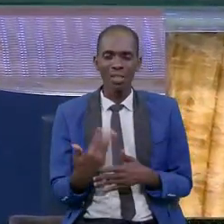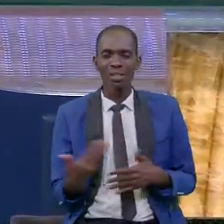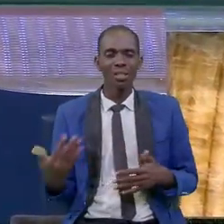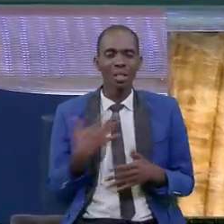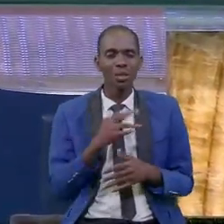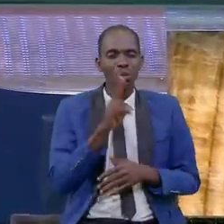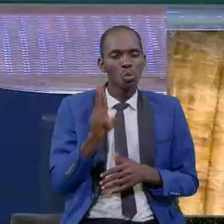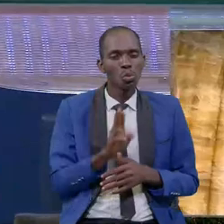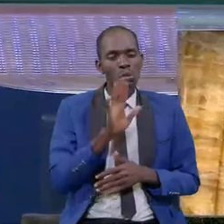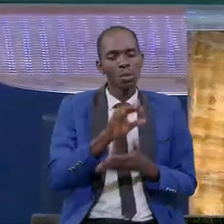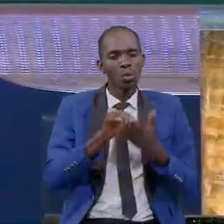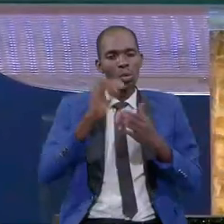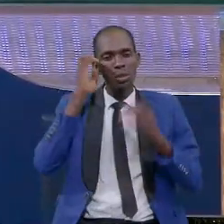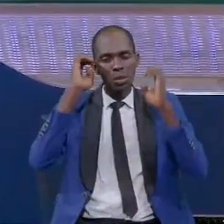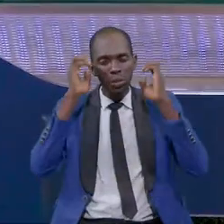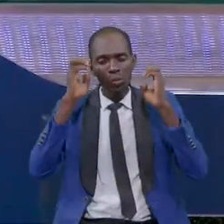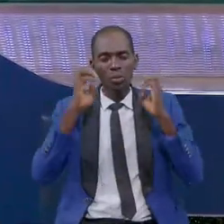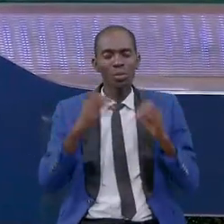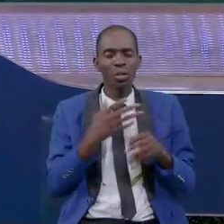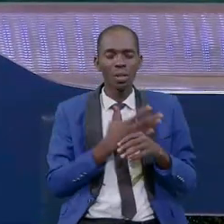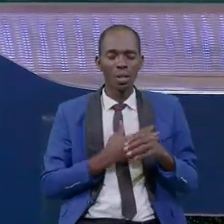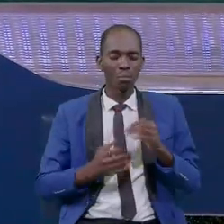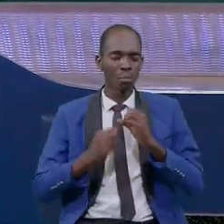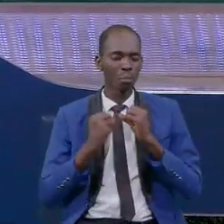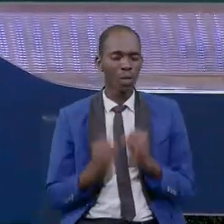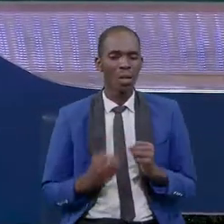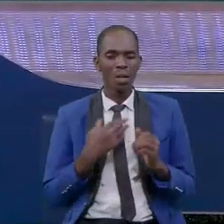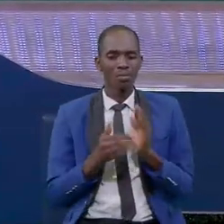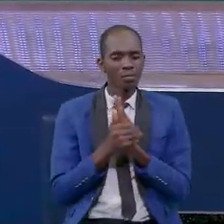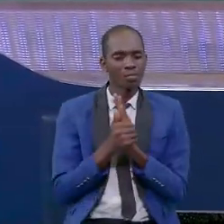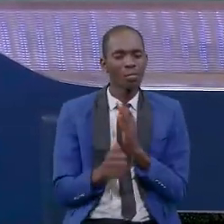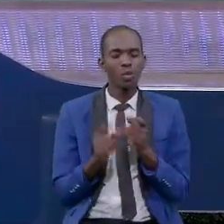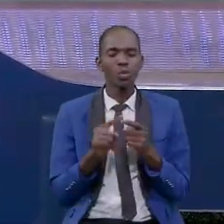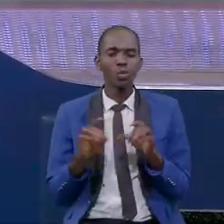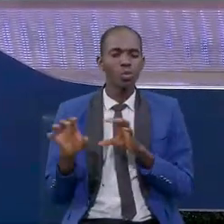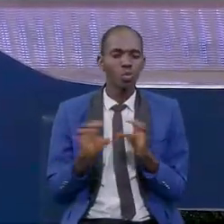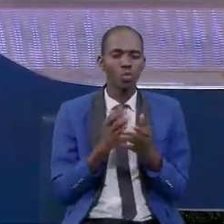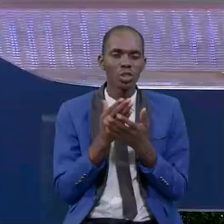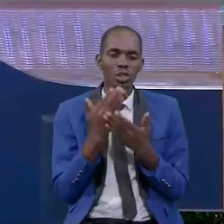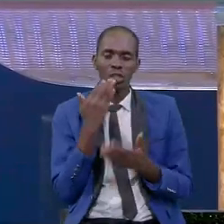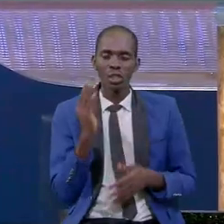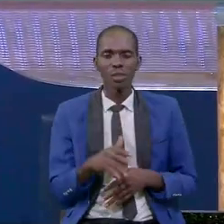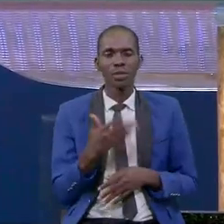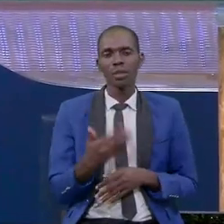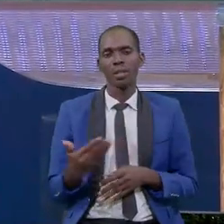jeu, il joue un, il s'engage à un jeu, il utilise leur éducation, leurs choses,